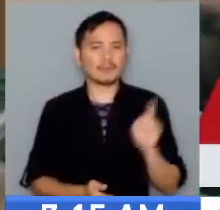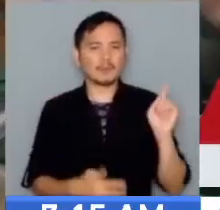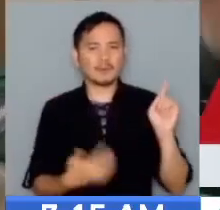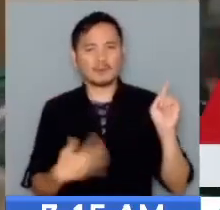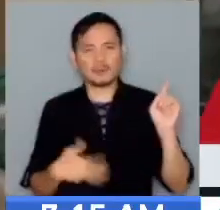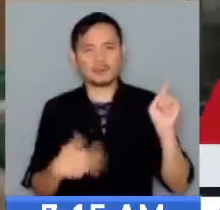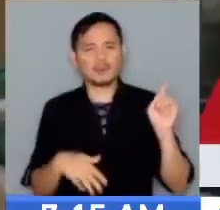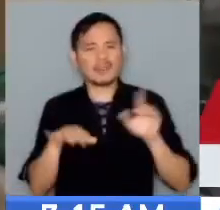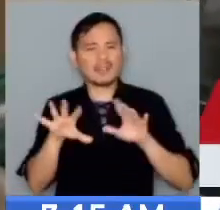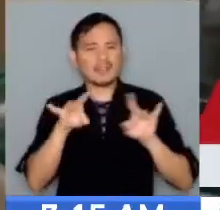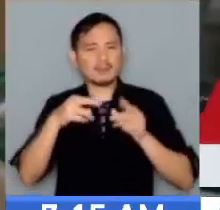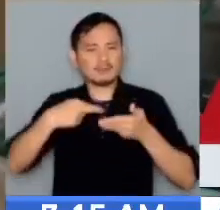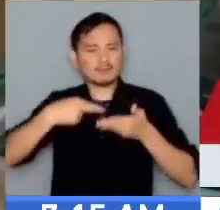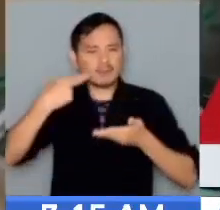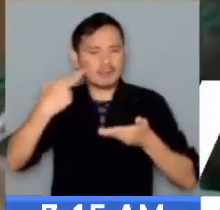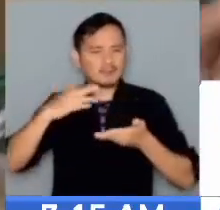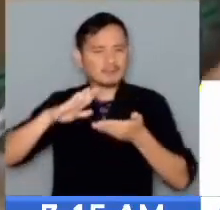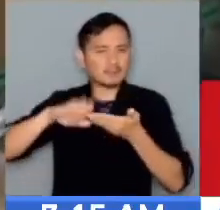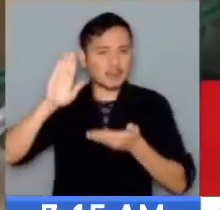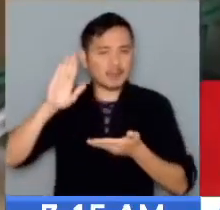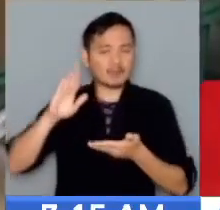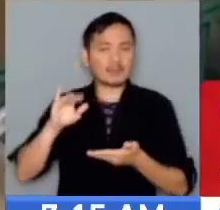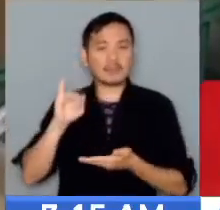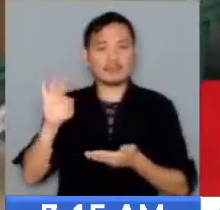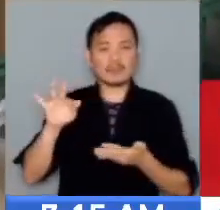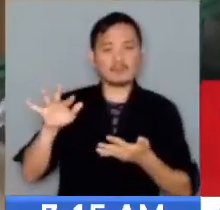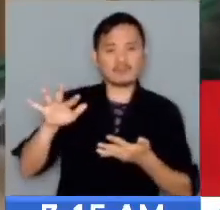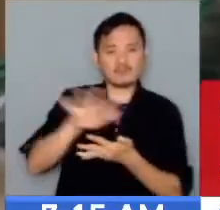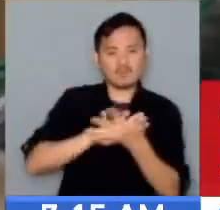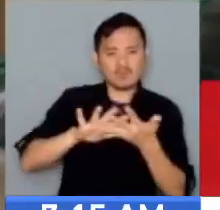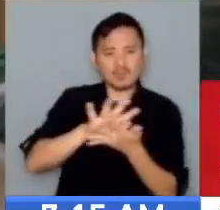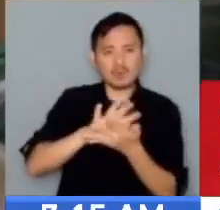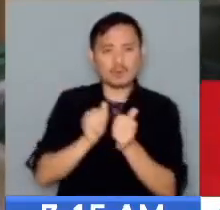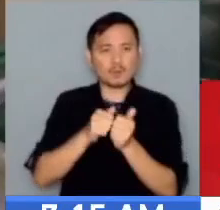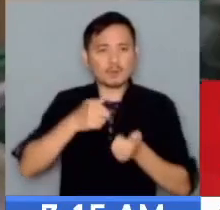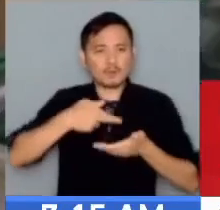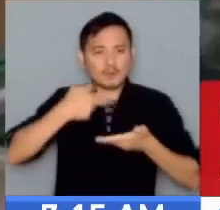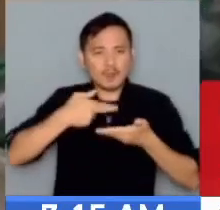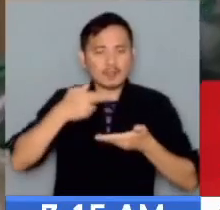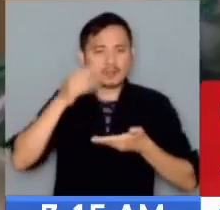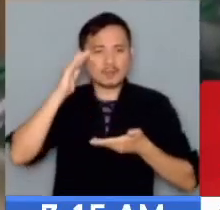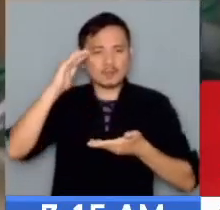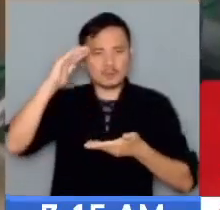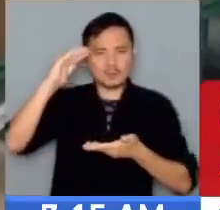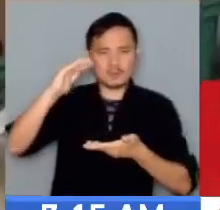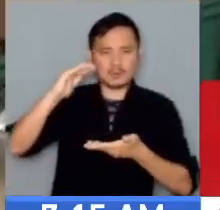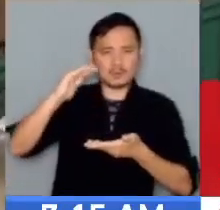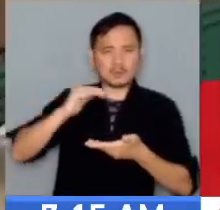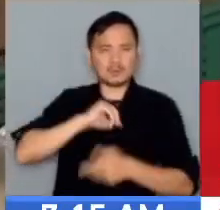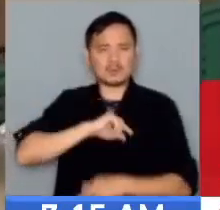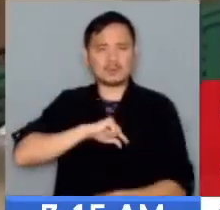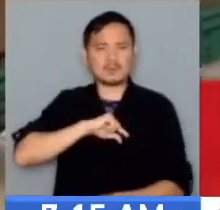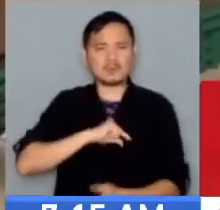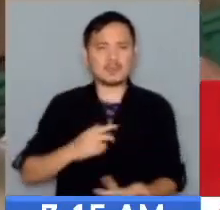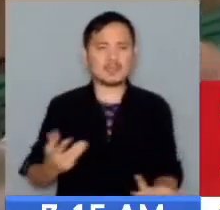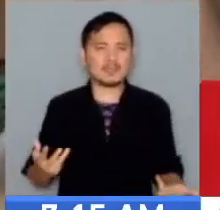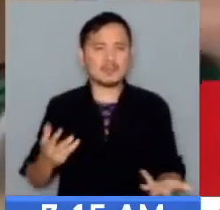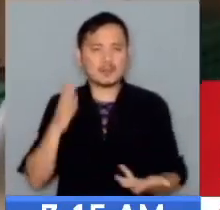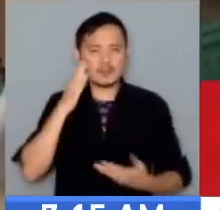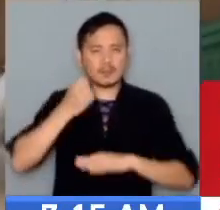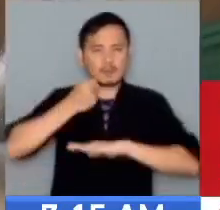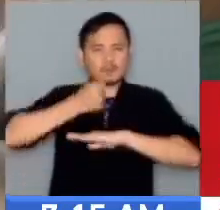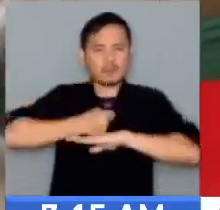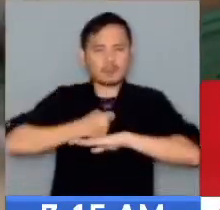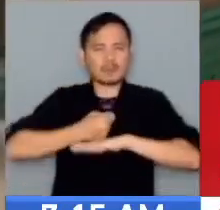bigas, pababa yan. Bali tubig na yung magiging lugaw namin. At yun din na hinahanap ng kaso?